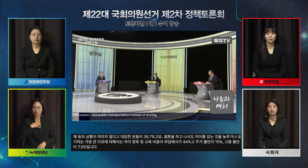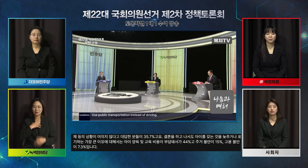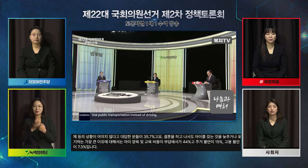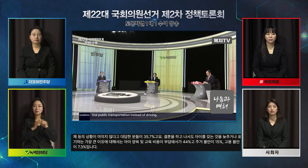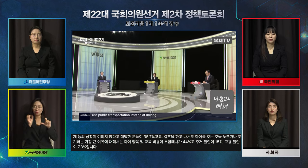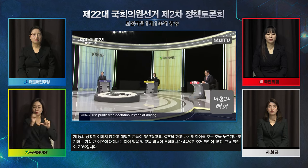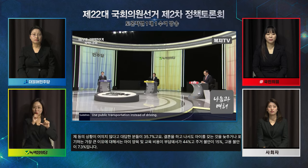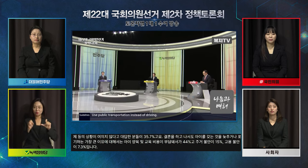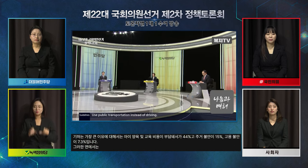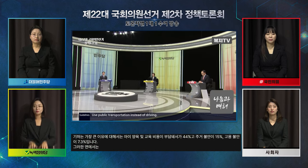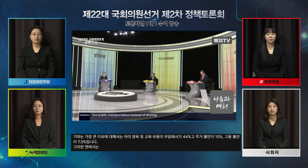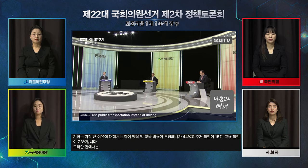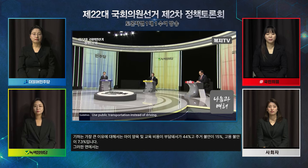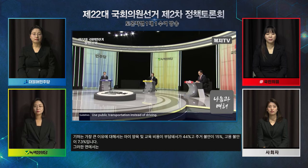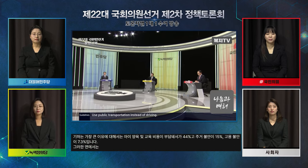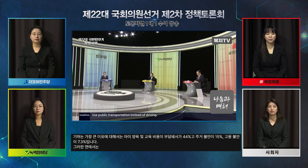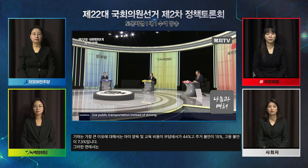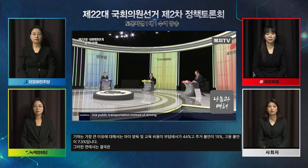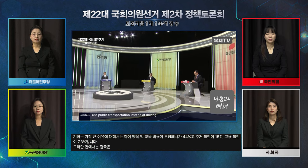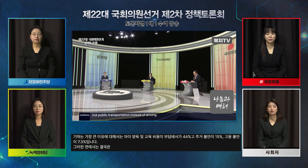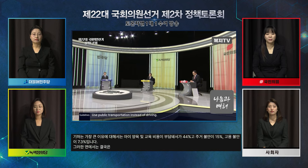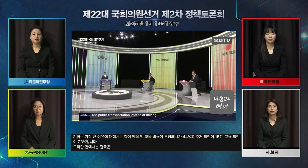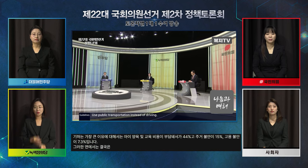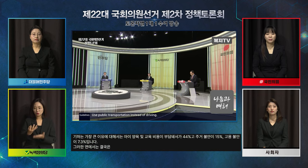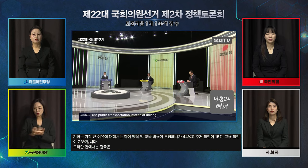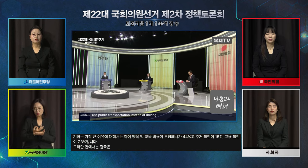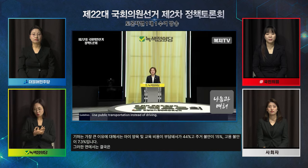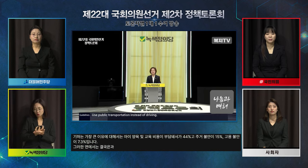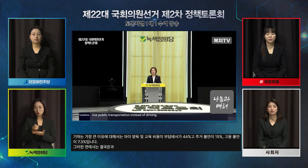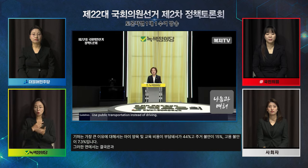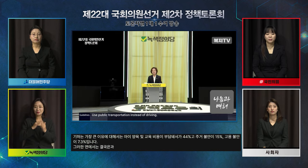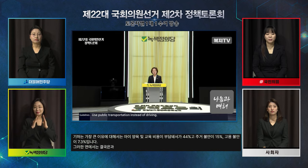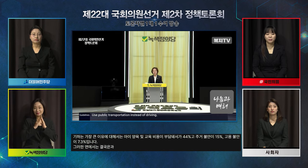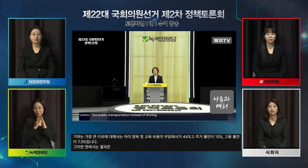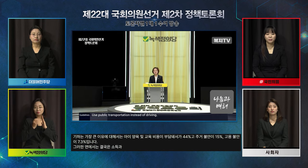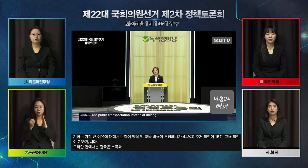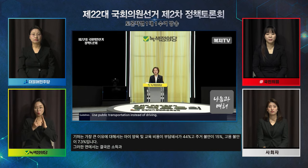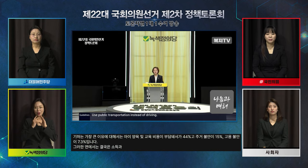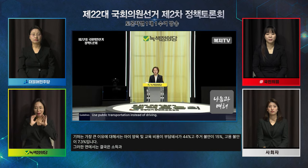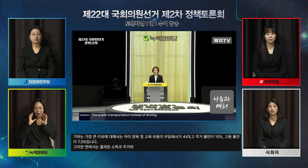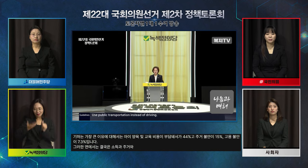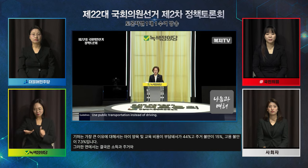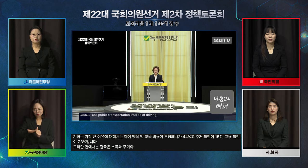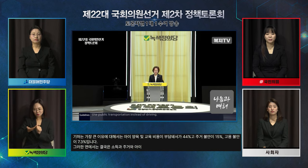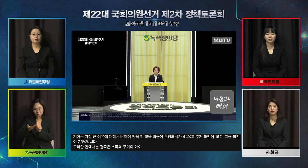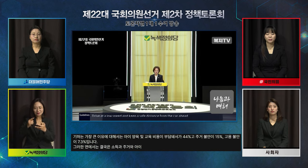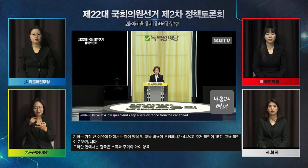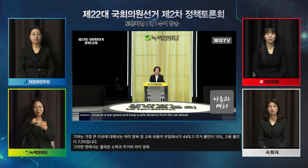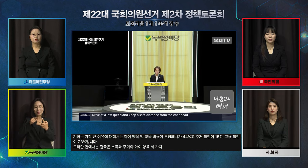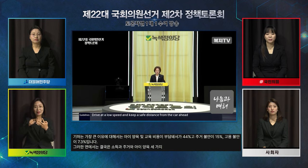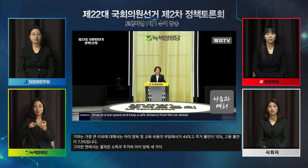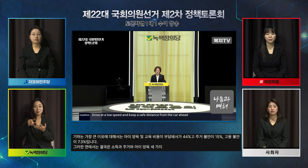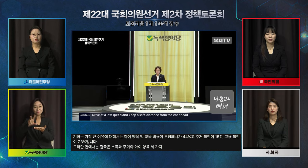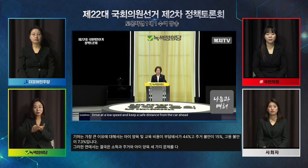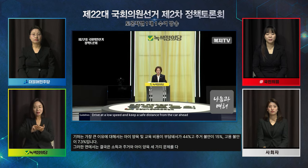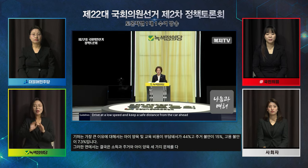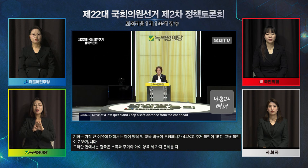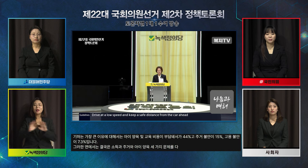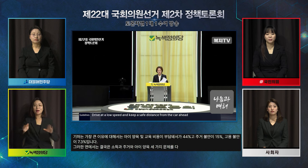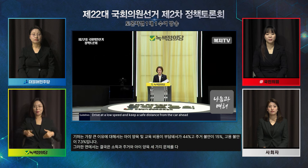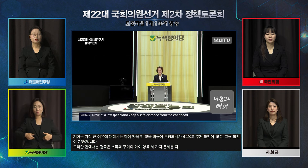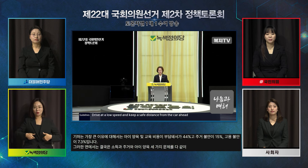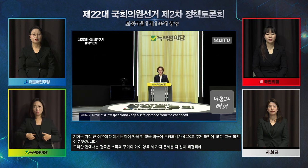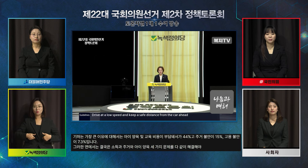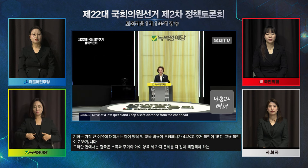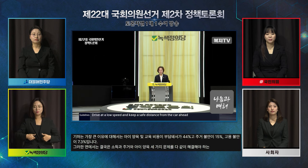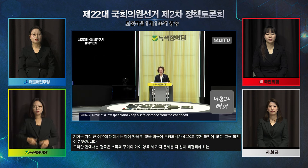면에서는 결국은 소득과 주거와 아이 양육 세 가지 문제를 다 같이 해결해야 되는